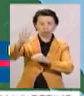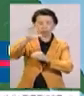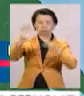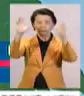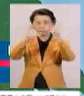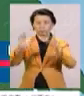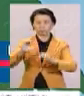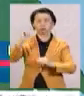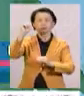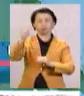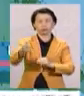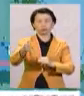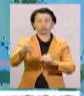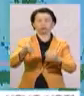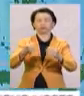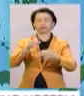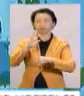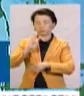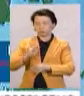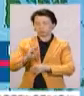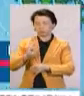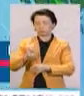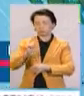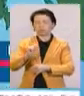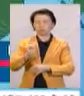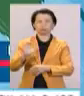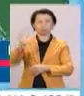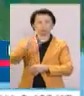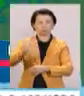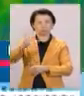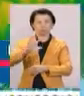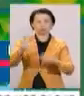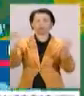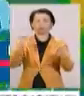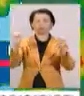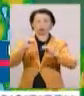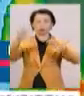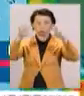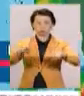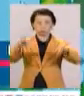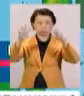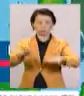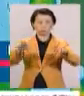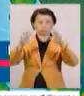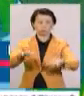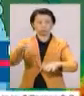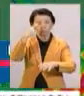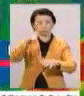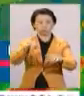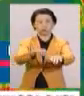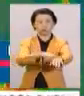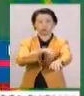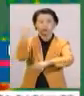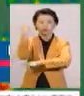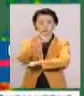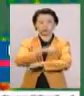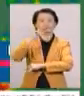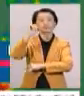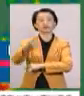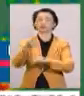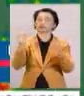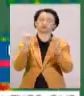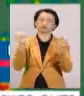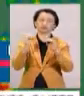pada hari esok, Jabatan Meteorologi menjangkakan tiada hujan untuk sepanjang hari esok